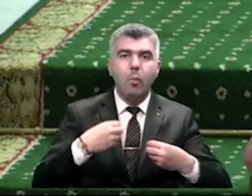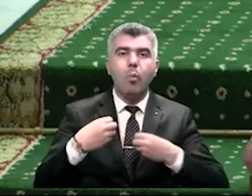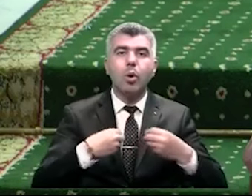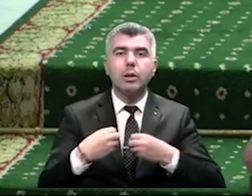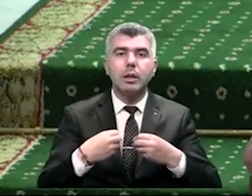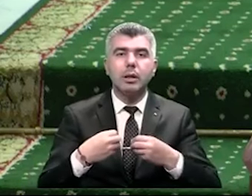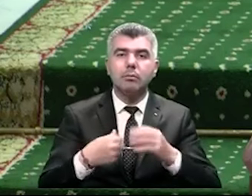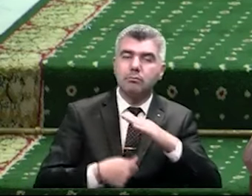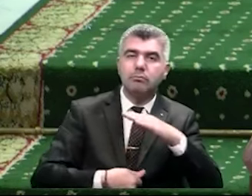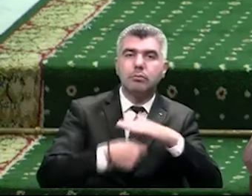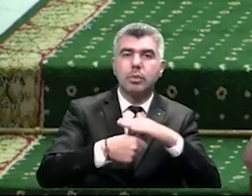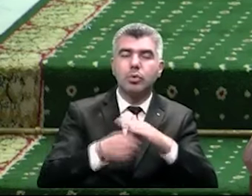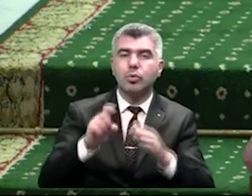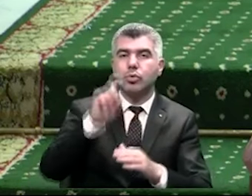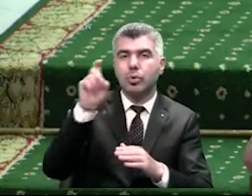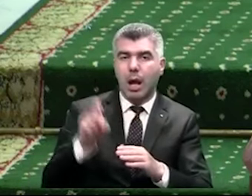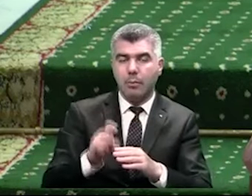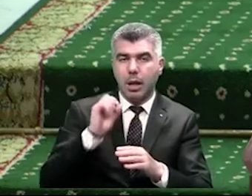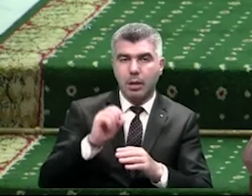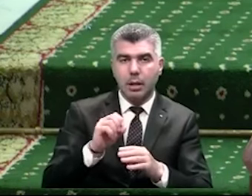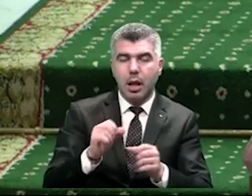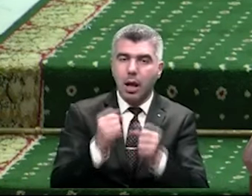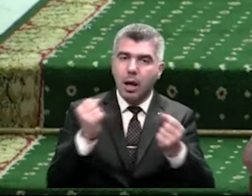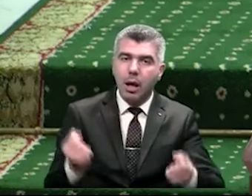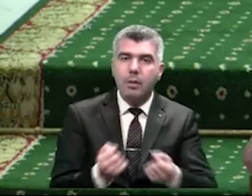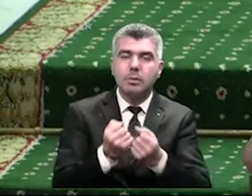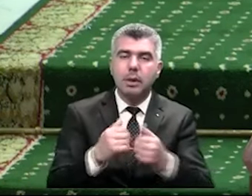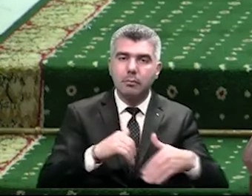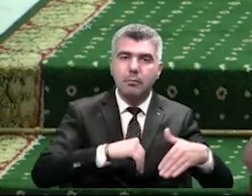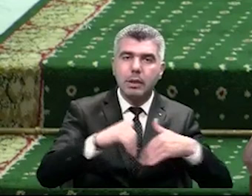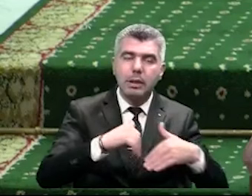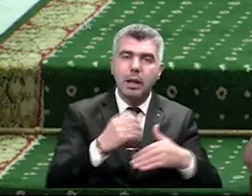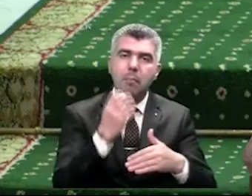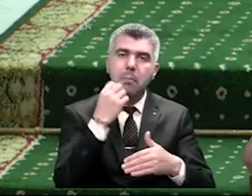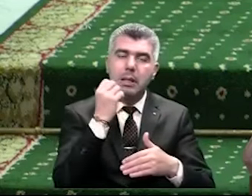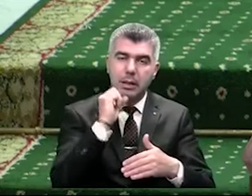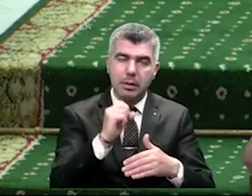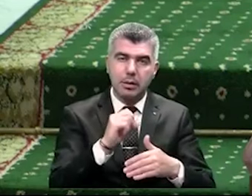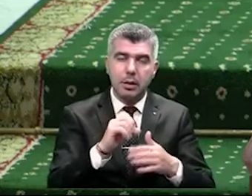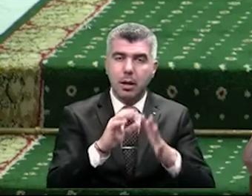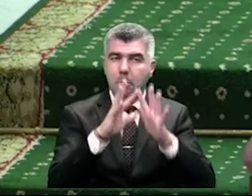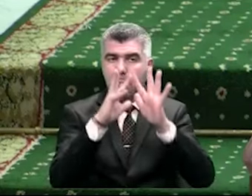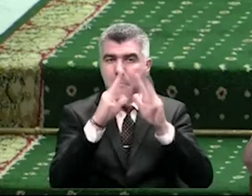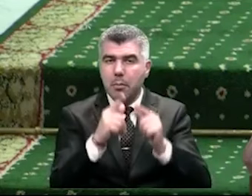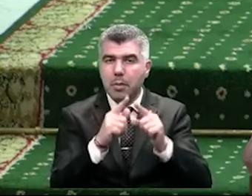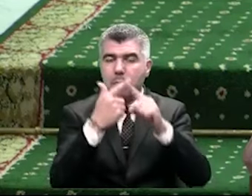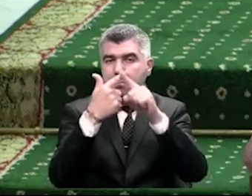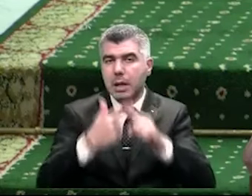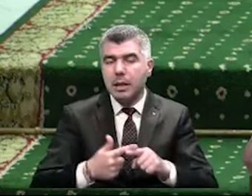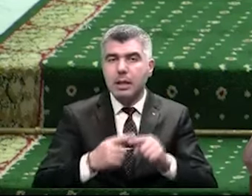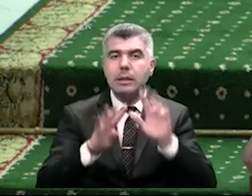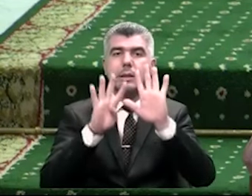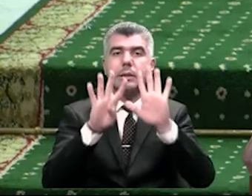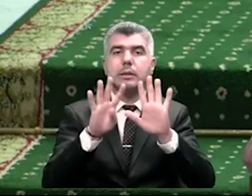الترابيه واللي هي تتهم تاهيل البنيه التحتيه الطرقيه باقليم ميدلت بكلفه ماليه اللي هي غ توصل الى 900